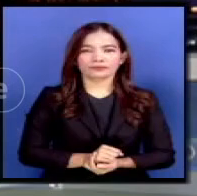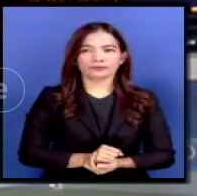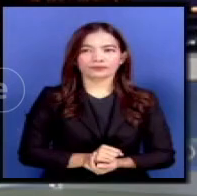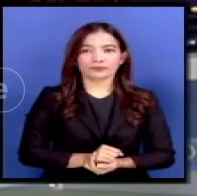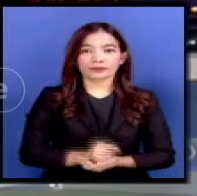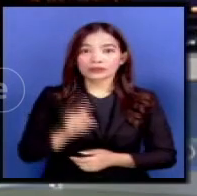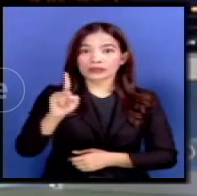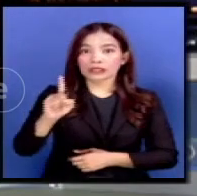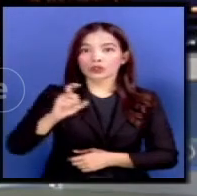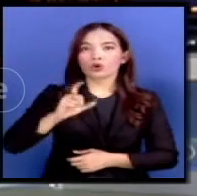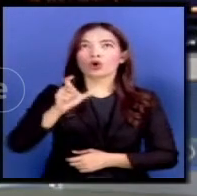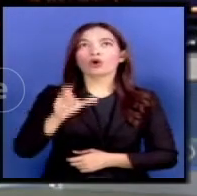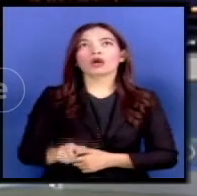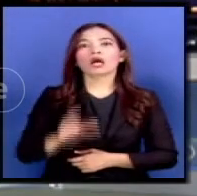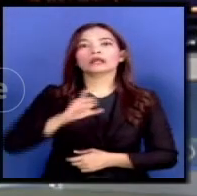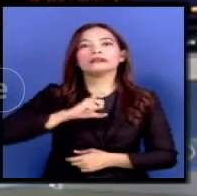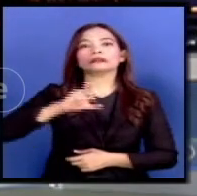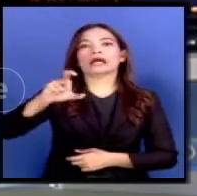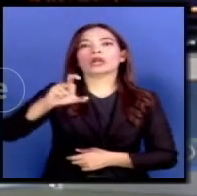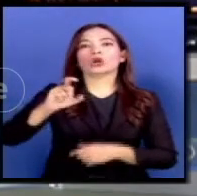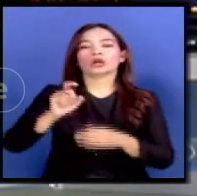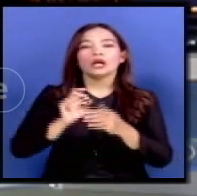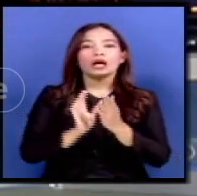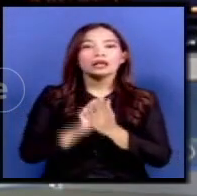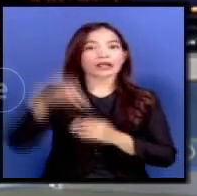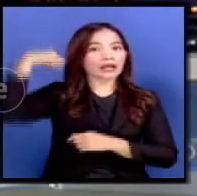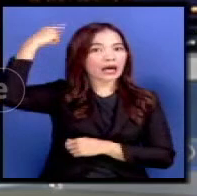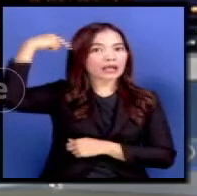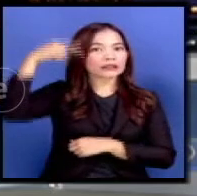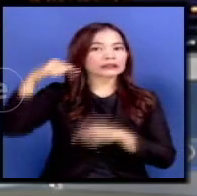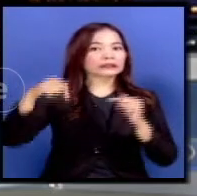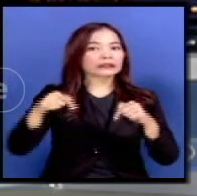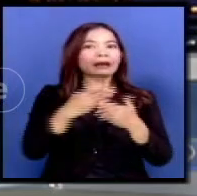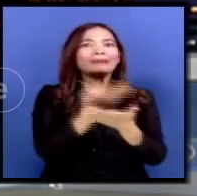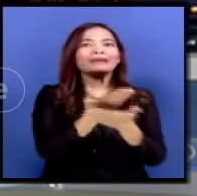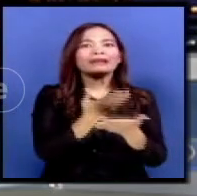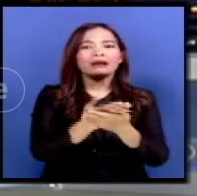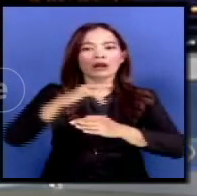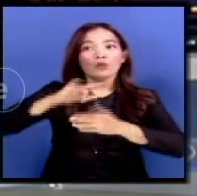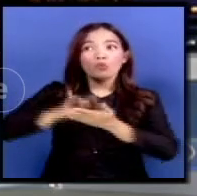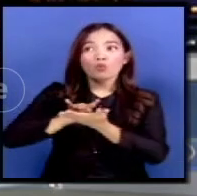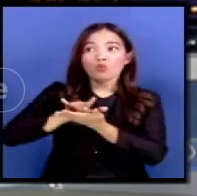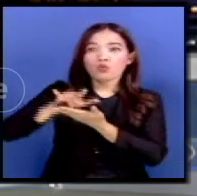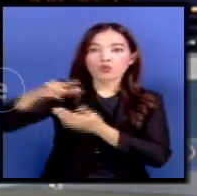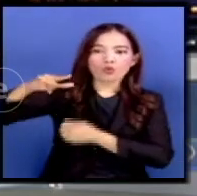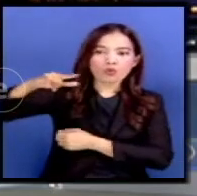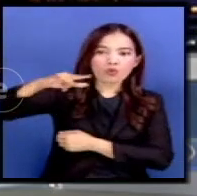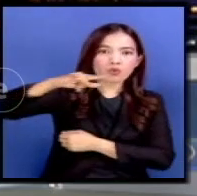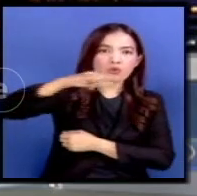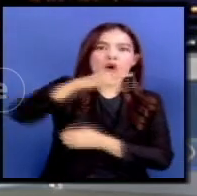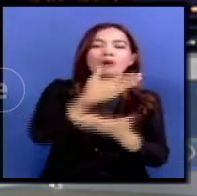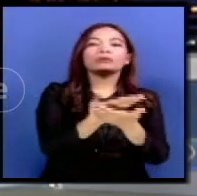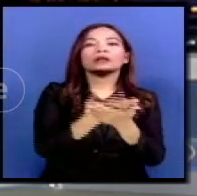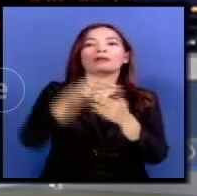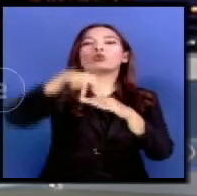Pemirsa, seorang calon haji asal Majalengka, Jawa Barat mendadak viral karena tiba-tiba minta turun dari pesawat terbang saat akan